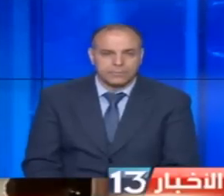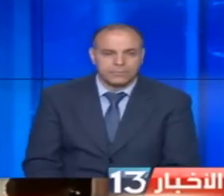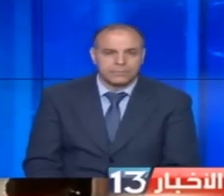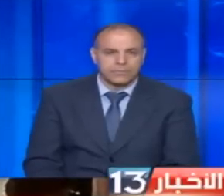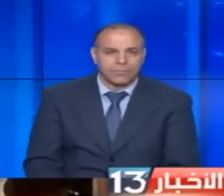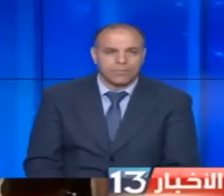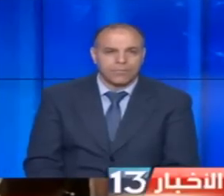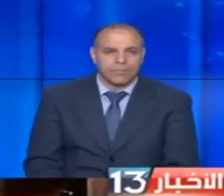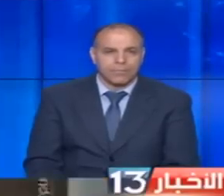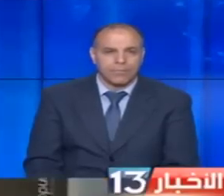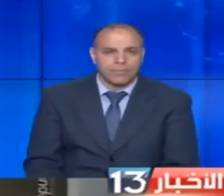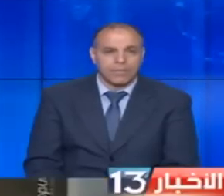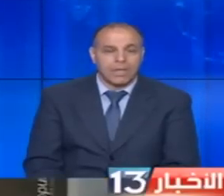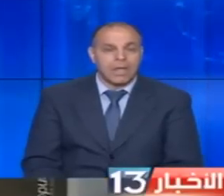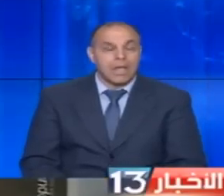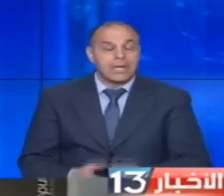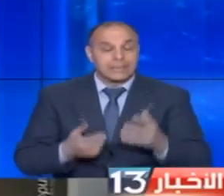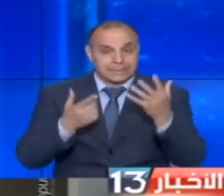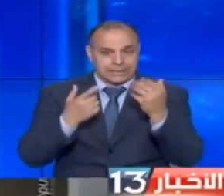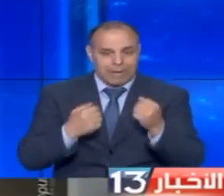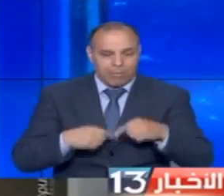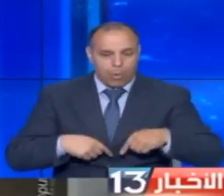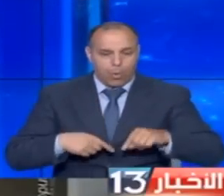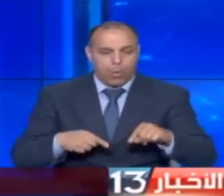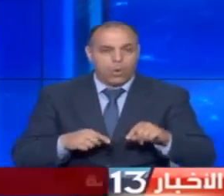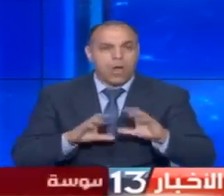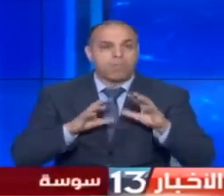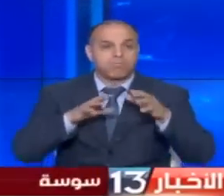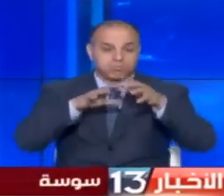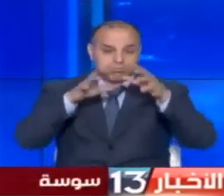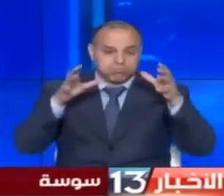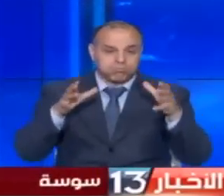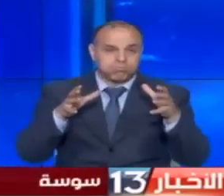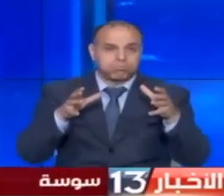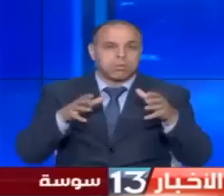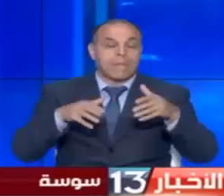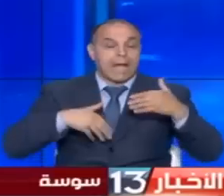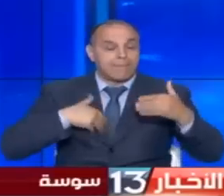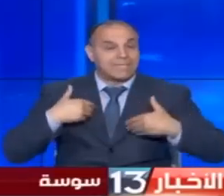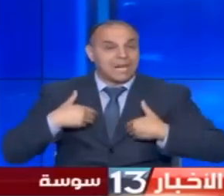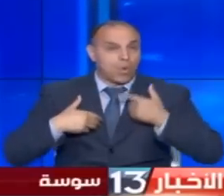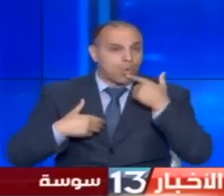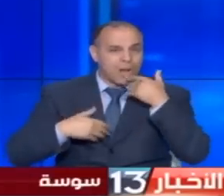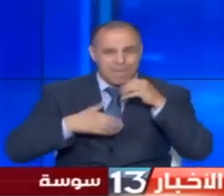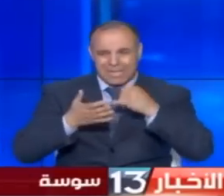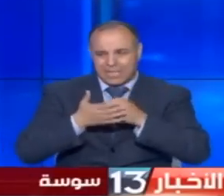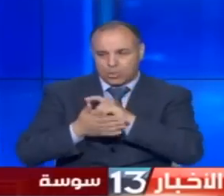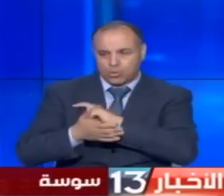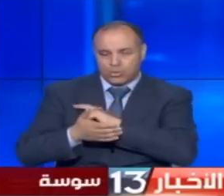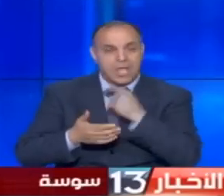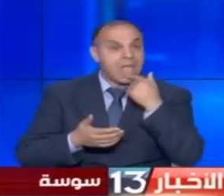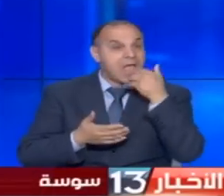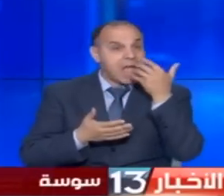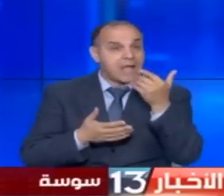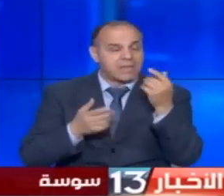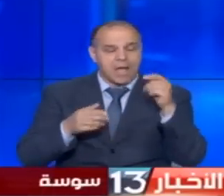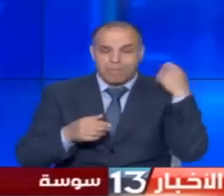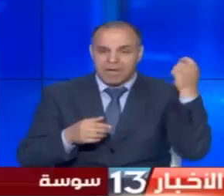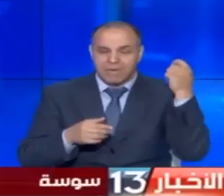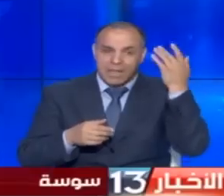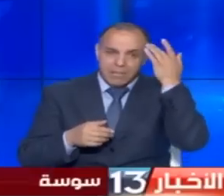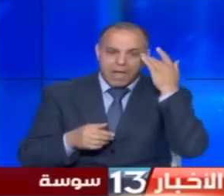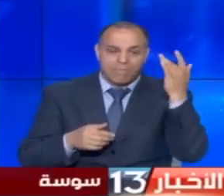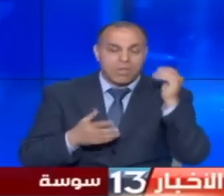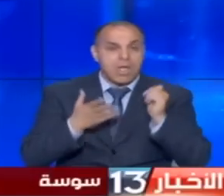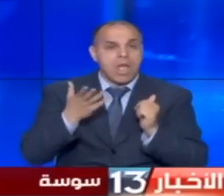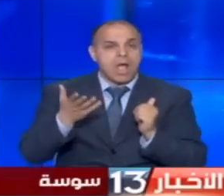على امتداد اسبوع تحولت القلعه الكبرى الى قلعه المسرح ليعيش ابنائها على وقع مهرجان ثقافي